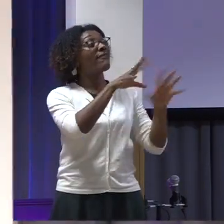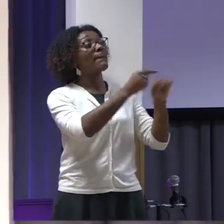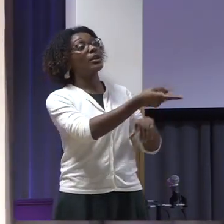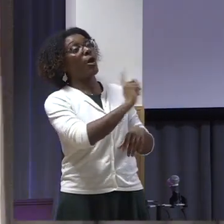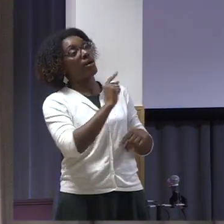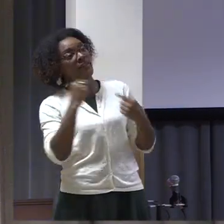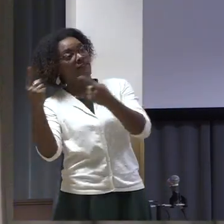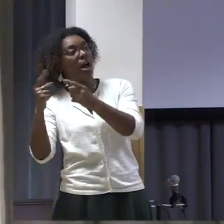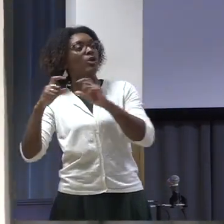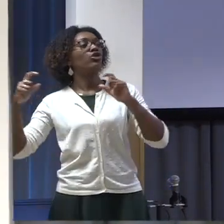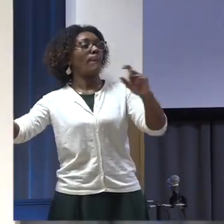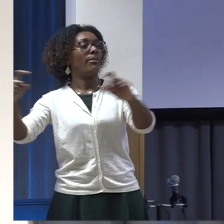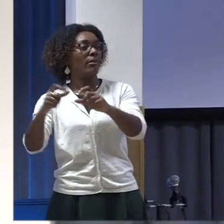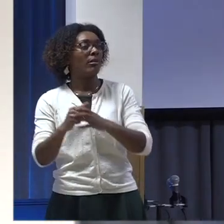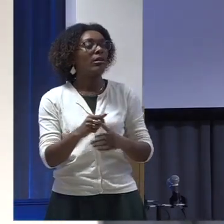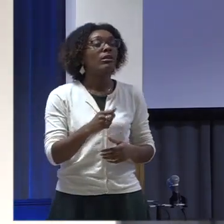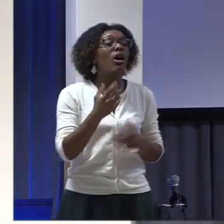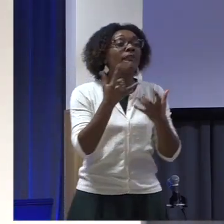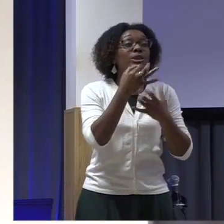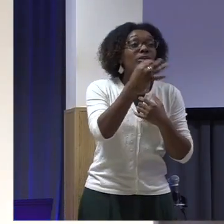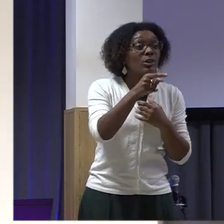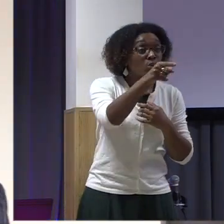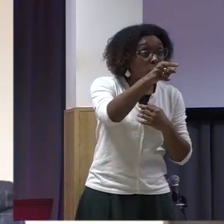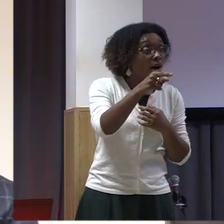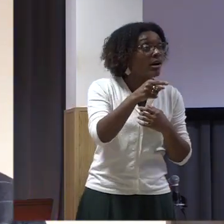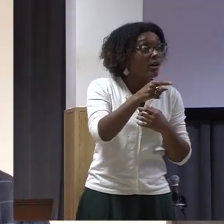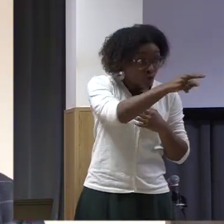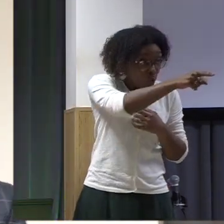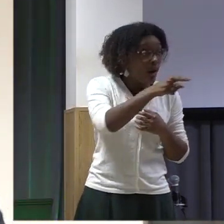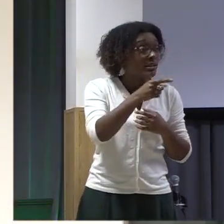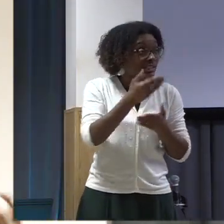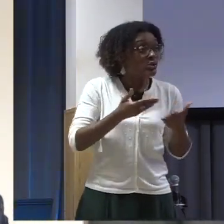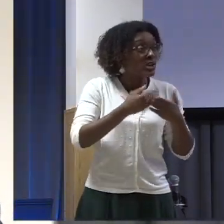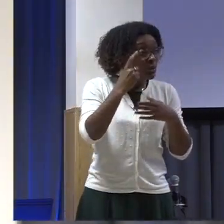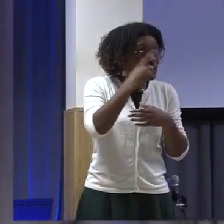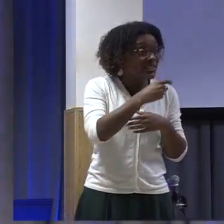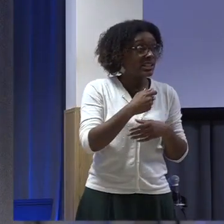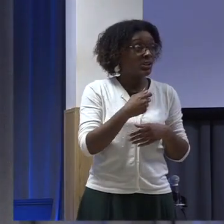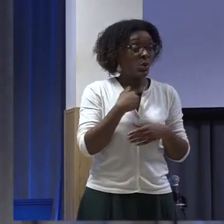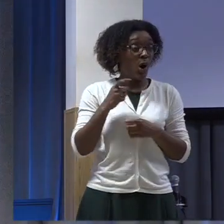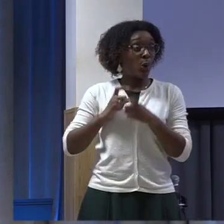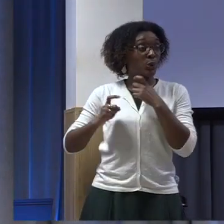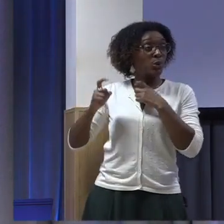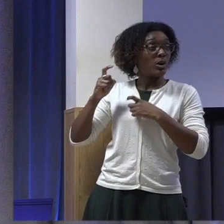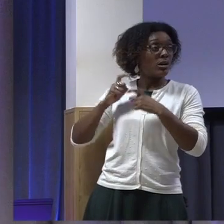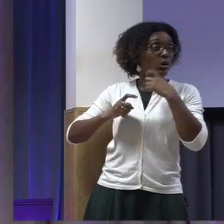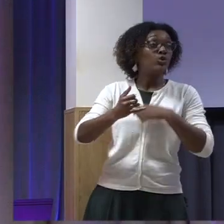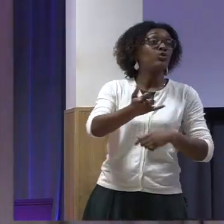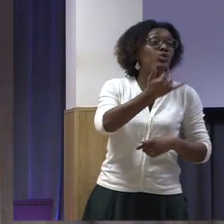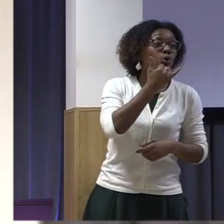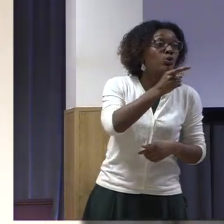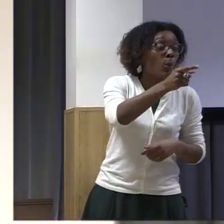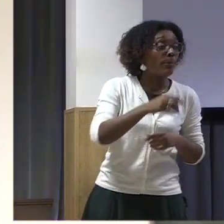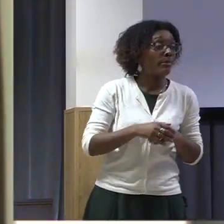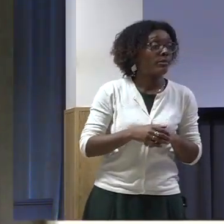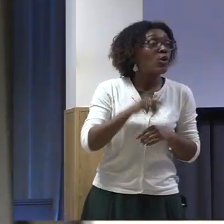te dire toi qui recule parce que tu es là tu vis une situation difficile tu te trompes de choix toi qui abandonnent